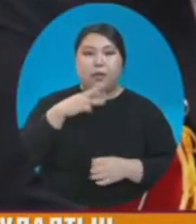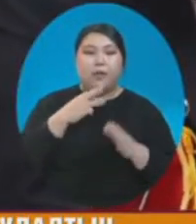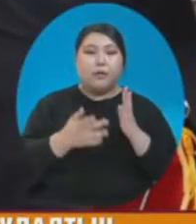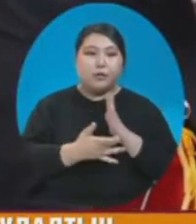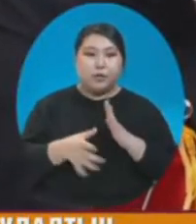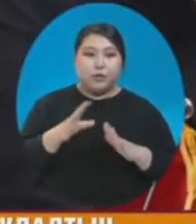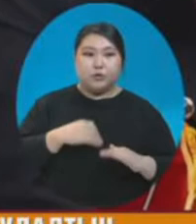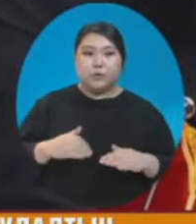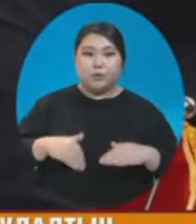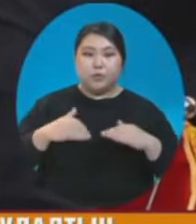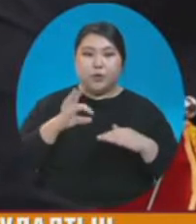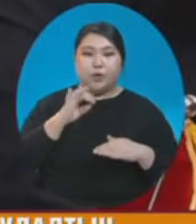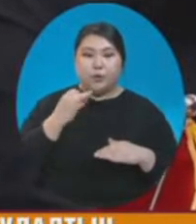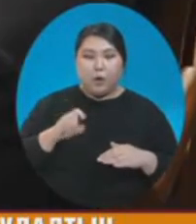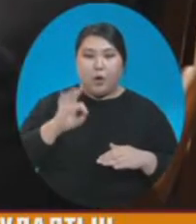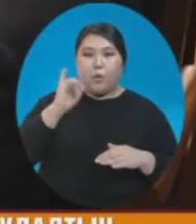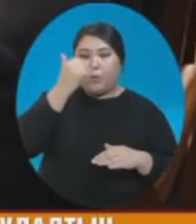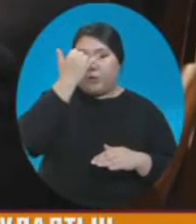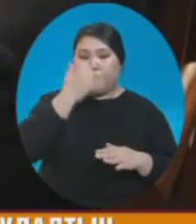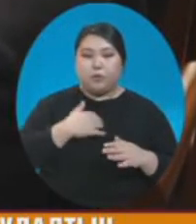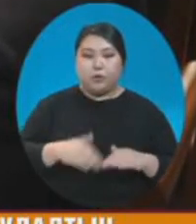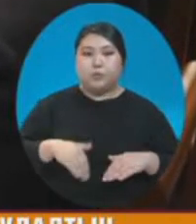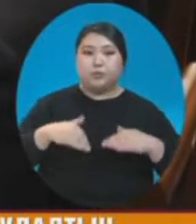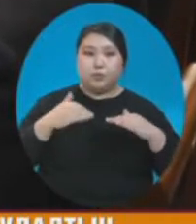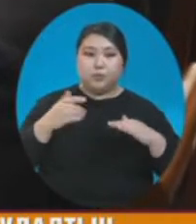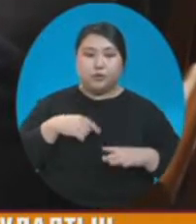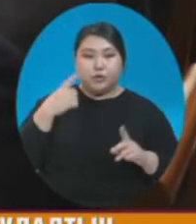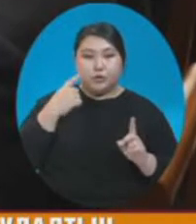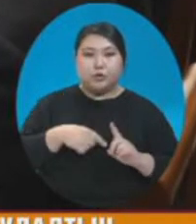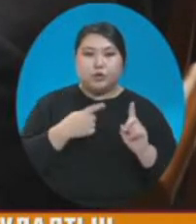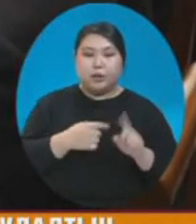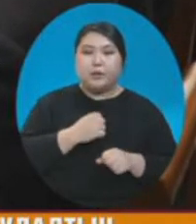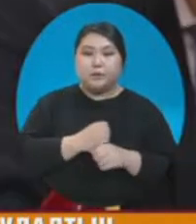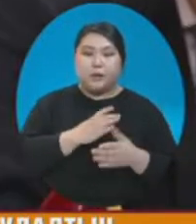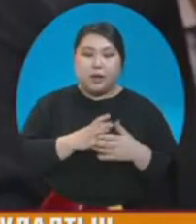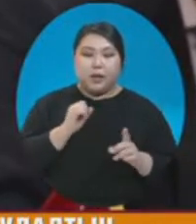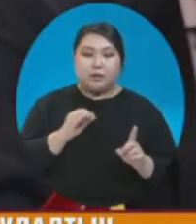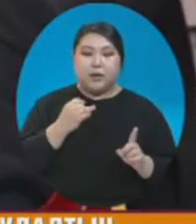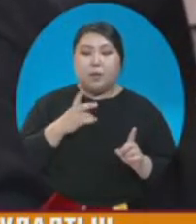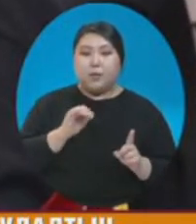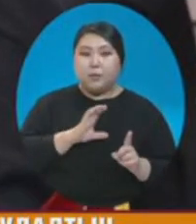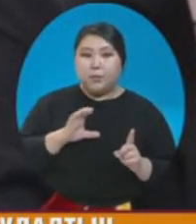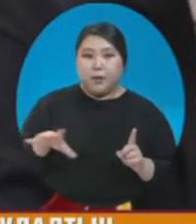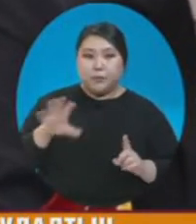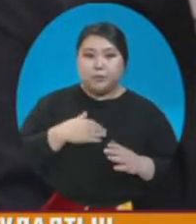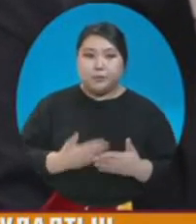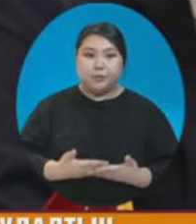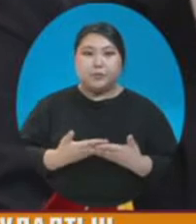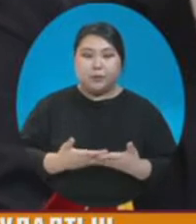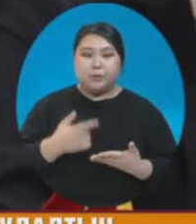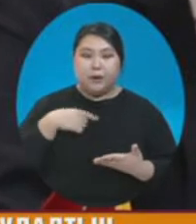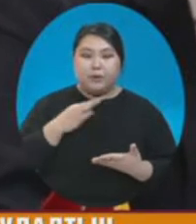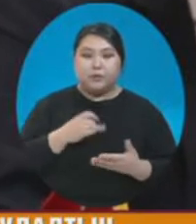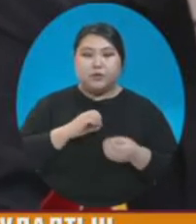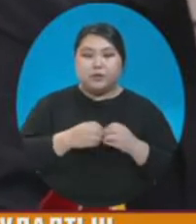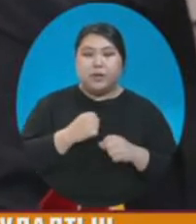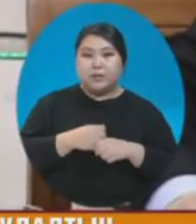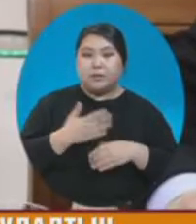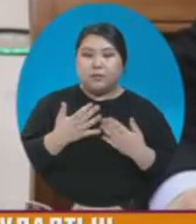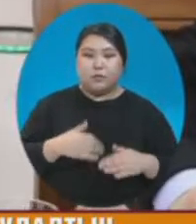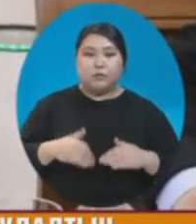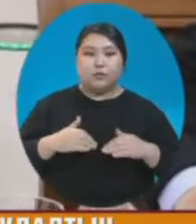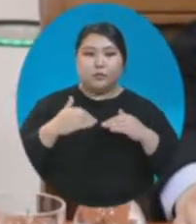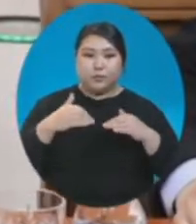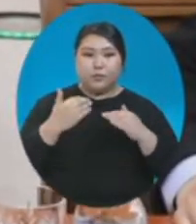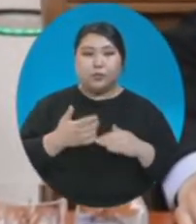технологийг хөгжүүлэхэд хиймэл оюун ухааныг хөгжүүлэх энэ чиглэлээр ажиллаж байгаа аж ахуйн нэгж байгууллагыг дэмжих аутсорсинг хийж ажиллах зэргээр хөгжүүлдэг